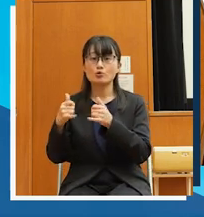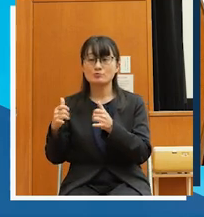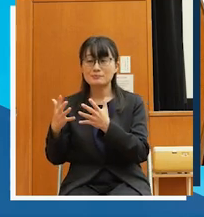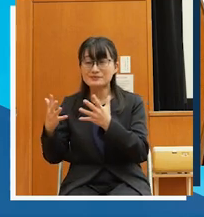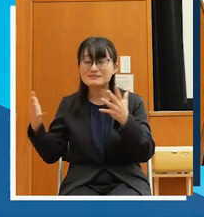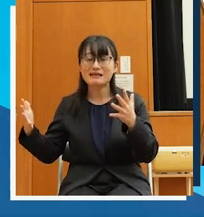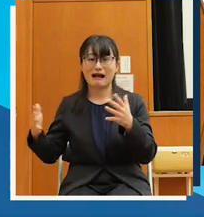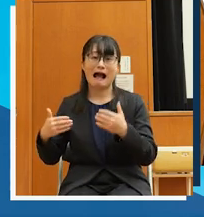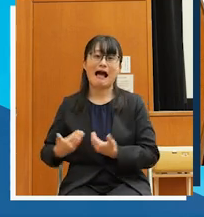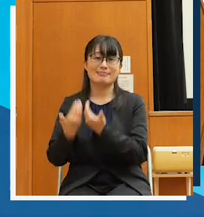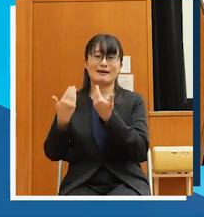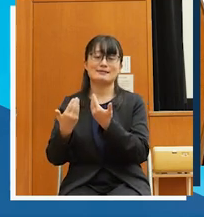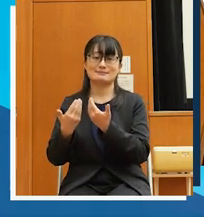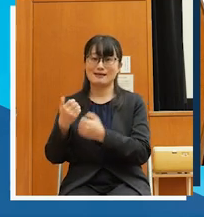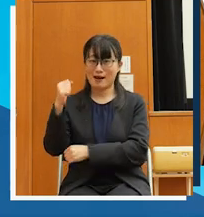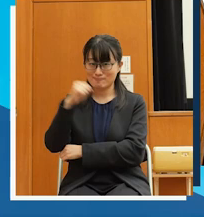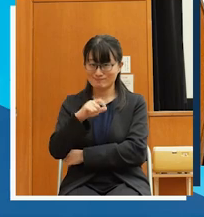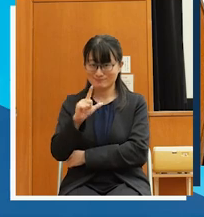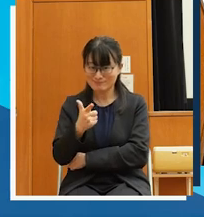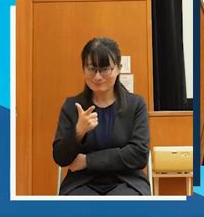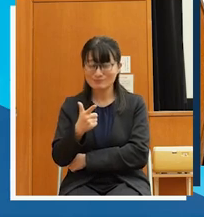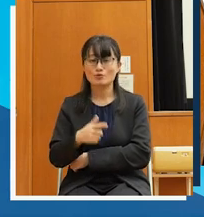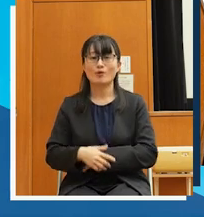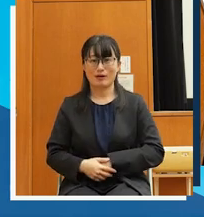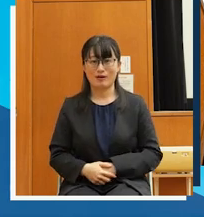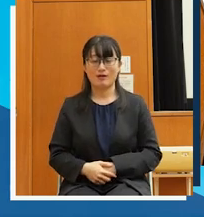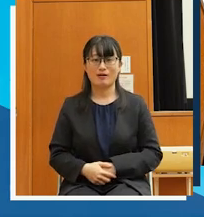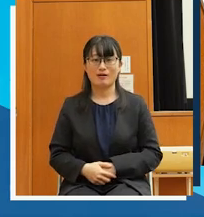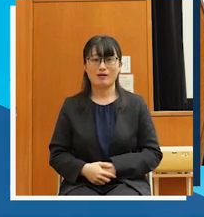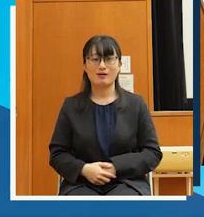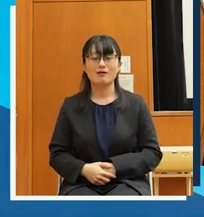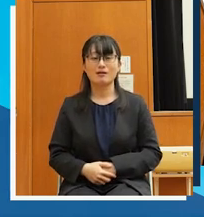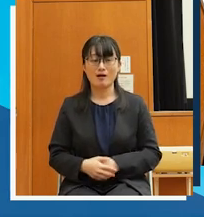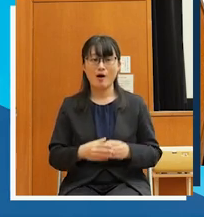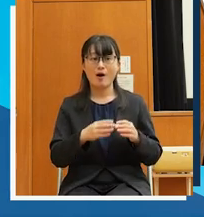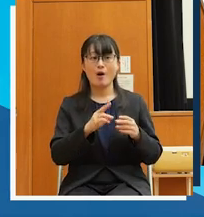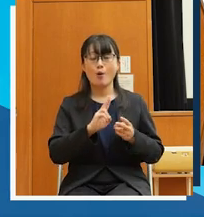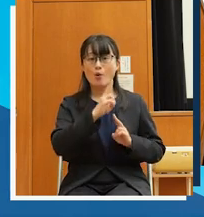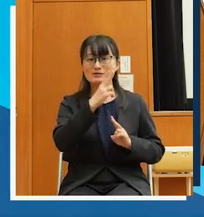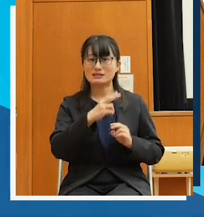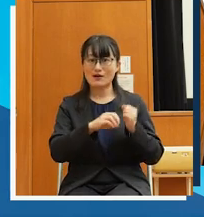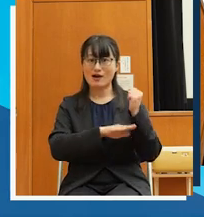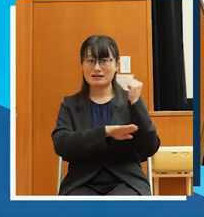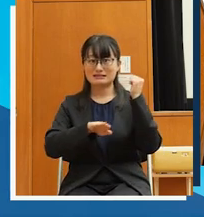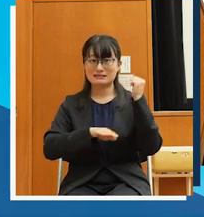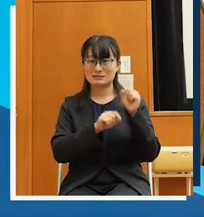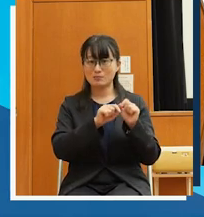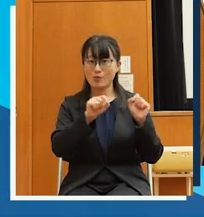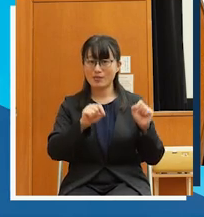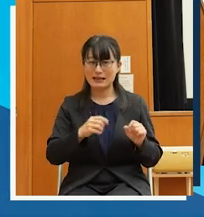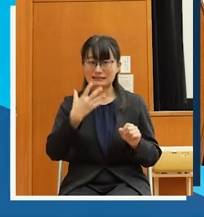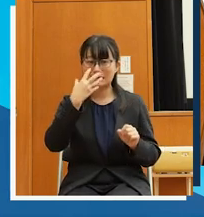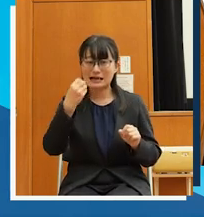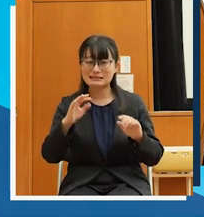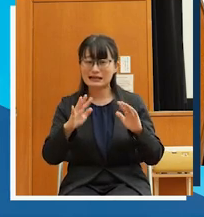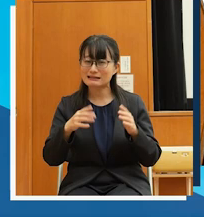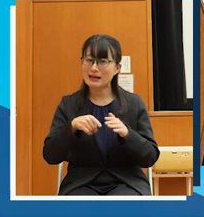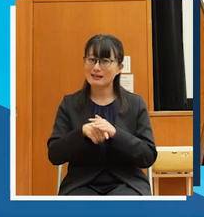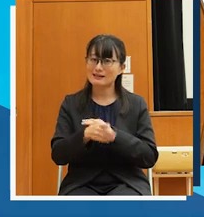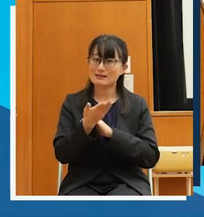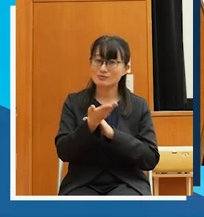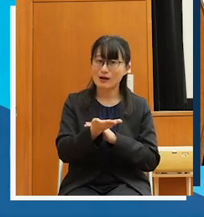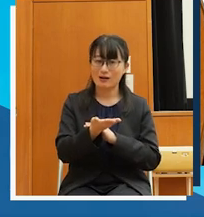たりえなぜ若い世代は沖縄の基地に関心がないと思いますかどうどうすれば関心を持てると思いますかとかですね